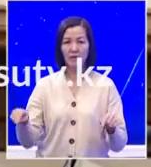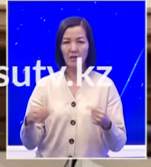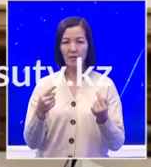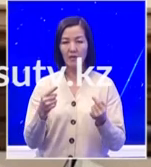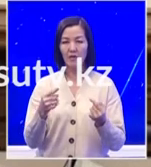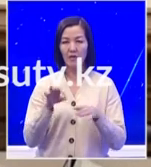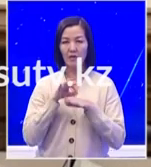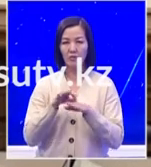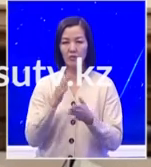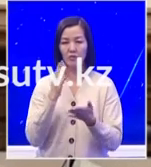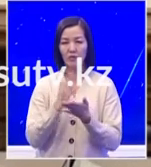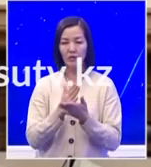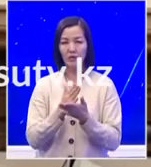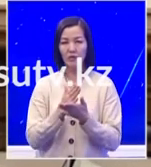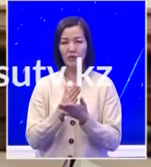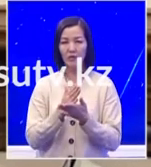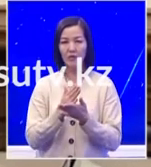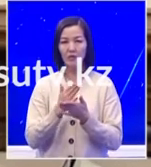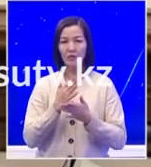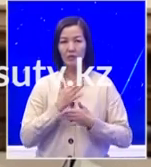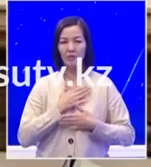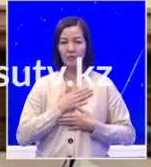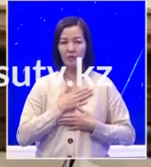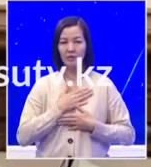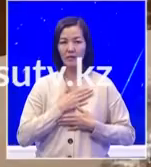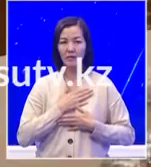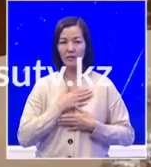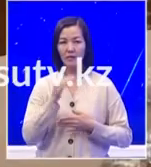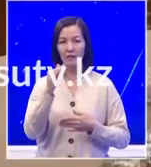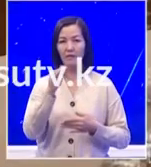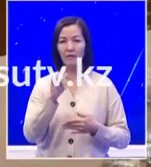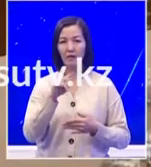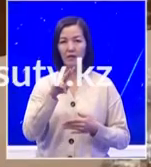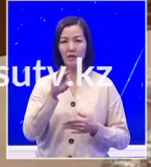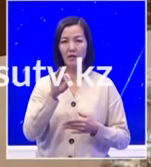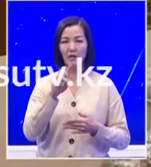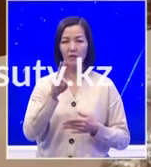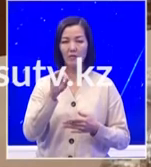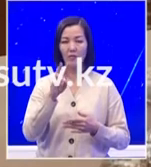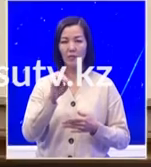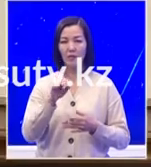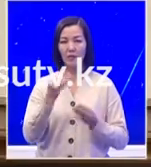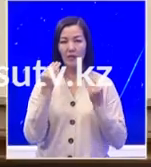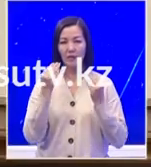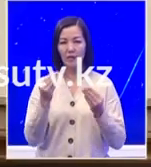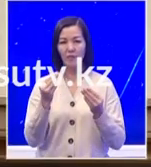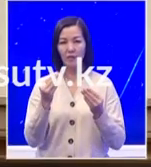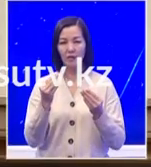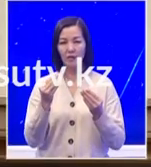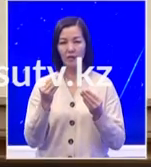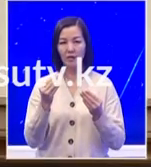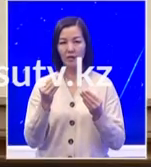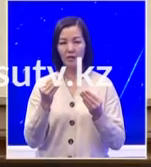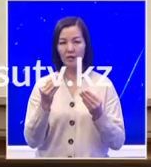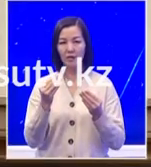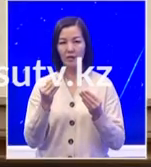келтіреміз. Біздің филармониямыз өте керемет. Тілек Мәшбешевке үлкен сәлем айтамын, рахмет